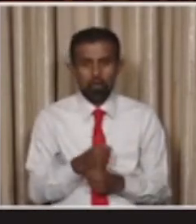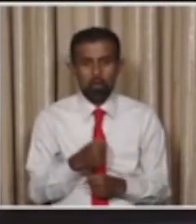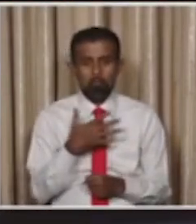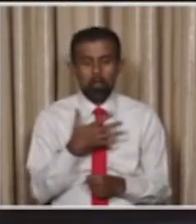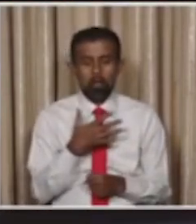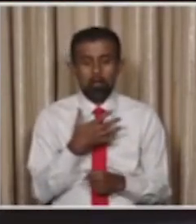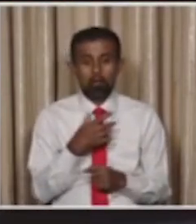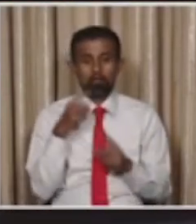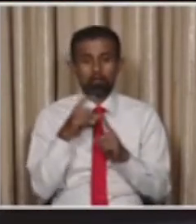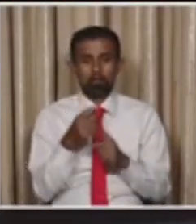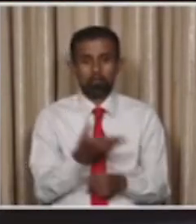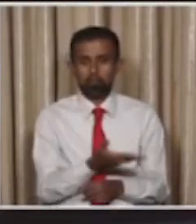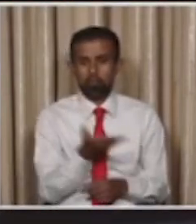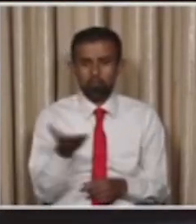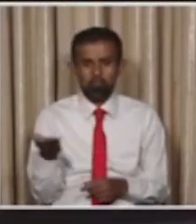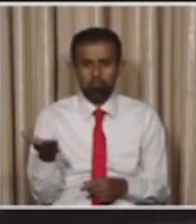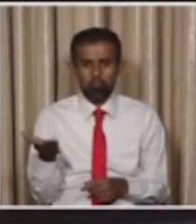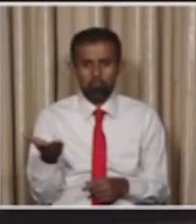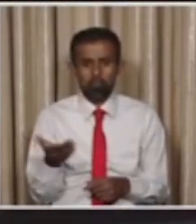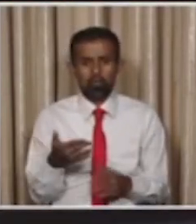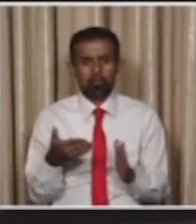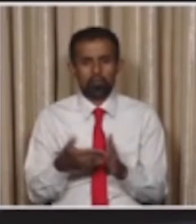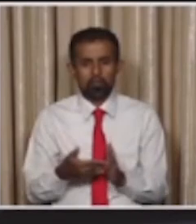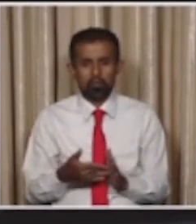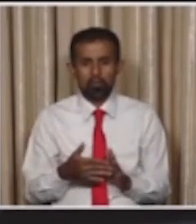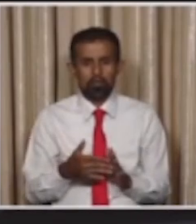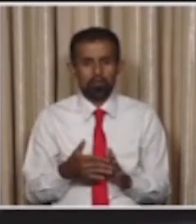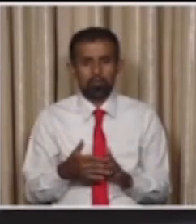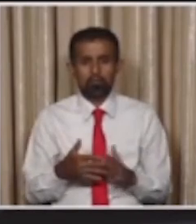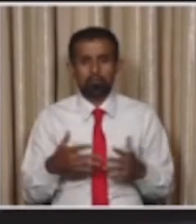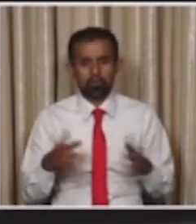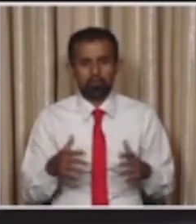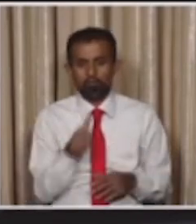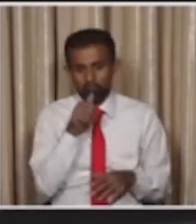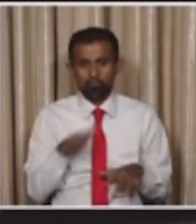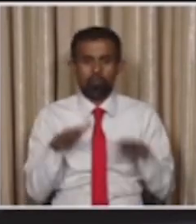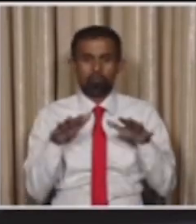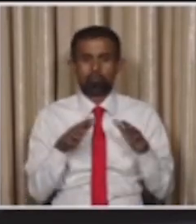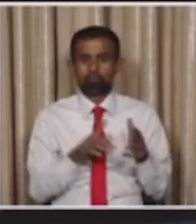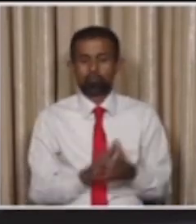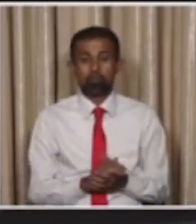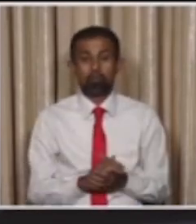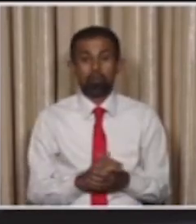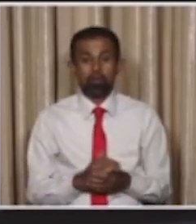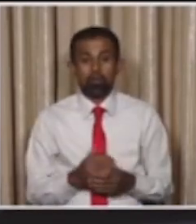දිස්ත්‍රික්කයේ බොහෝ තැන්වලට ඒ වෙච්ච පීඩාව අවසන් වෙමින් තියෙන්නේ වතුරෙන්. නමුත්